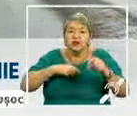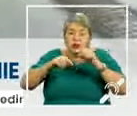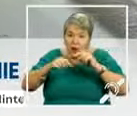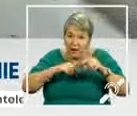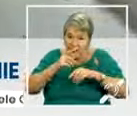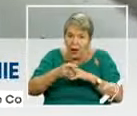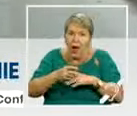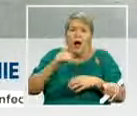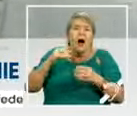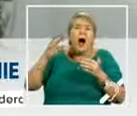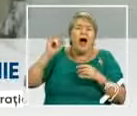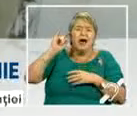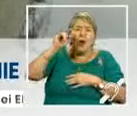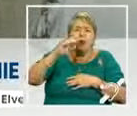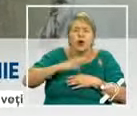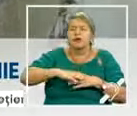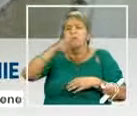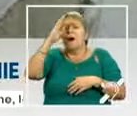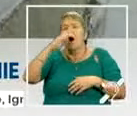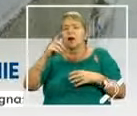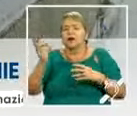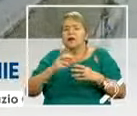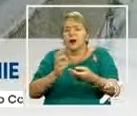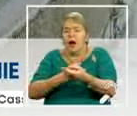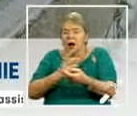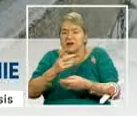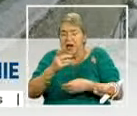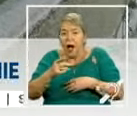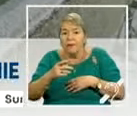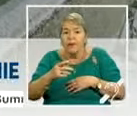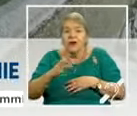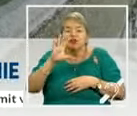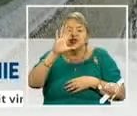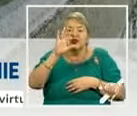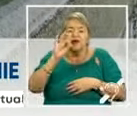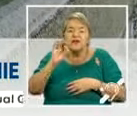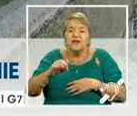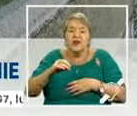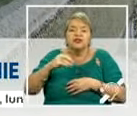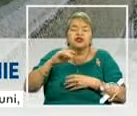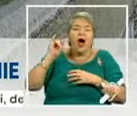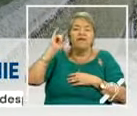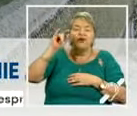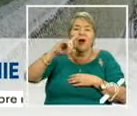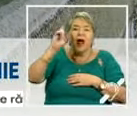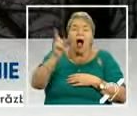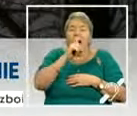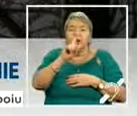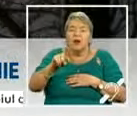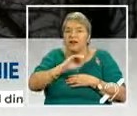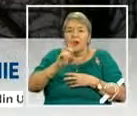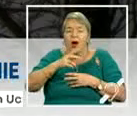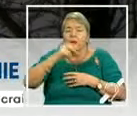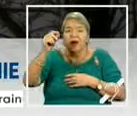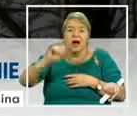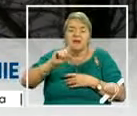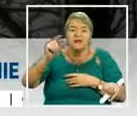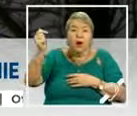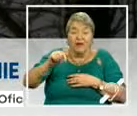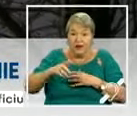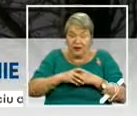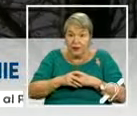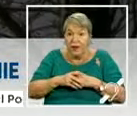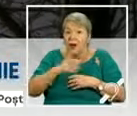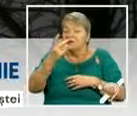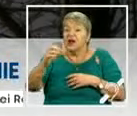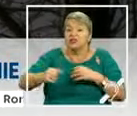cel mai aglomerat aeroport din Regatul Unit, au fost anulate 50 de zboruri din cauza ceții. Gheața a dus și la întârzieri ale curselor